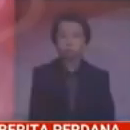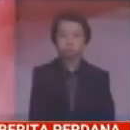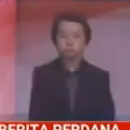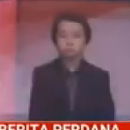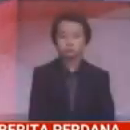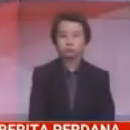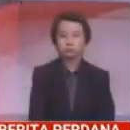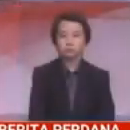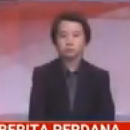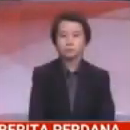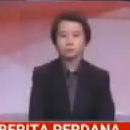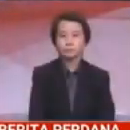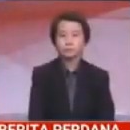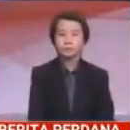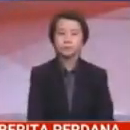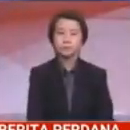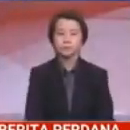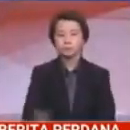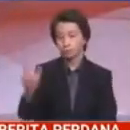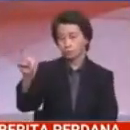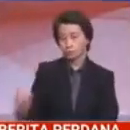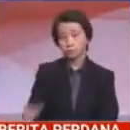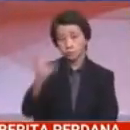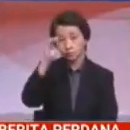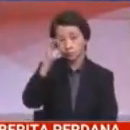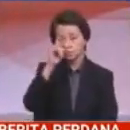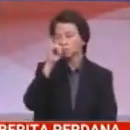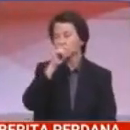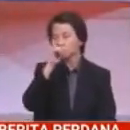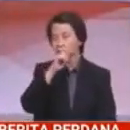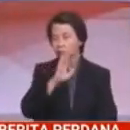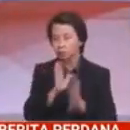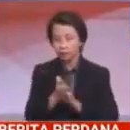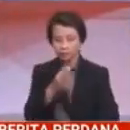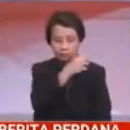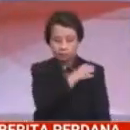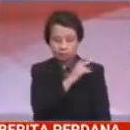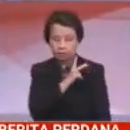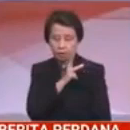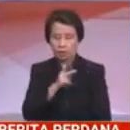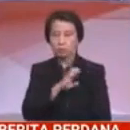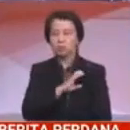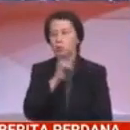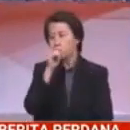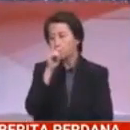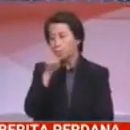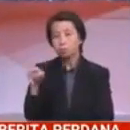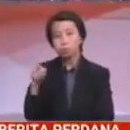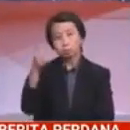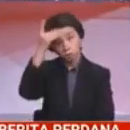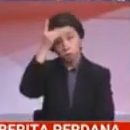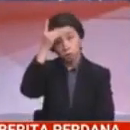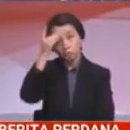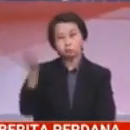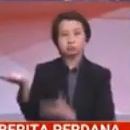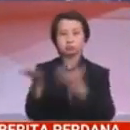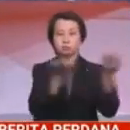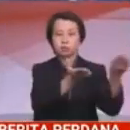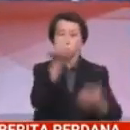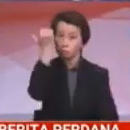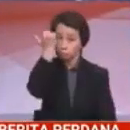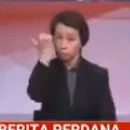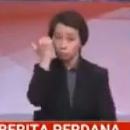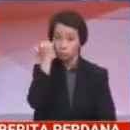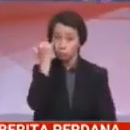masih bersama Berita Perdana. Seorang lelaki yang menyamar sebagai pegawai kanan polis bergelar Datuk dihadapkan ke